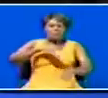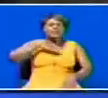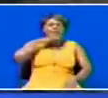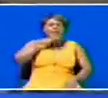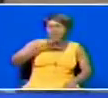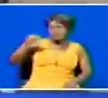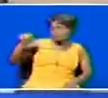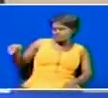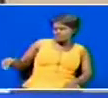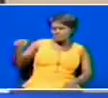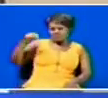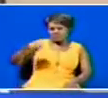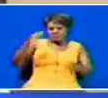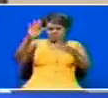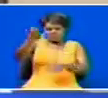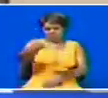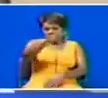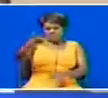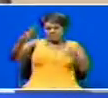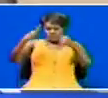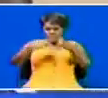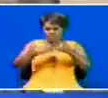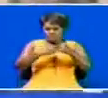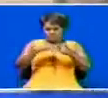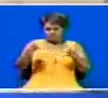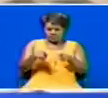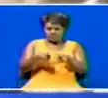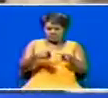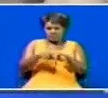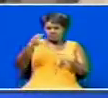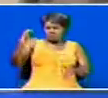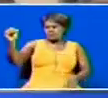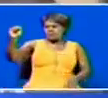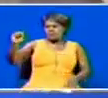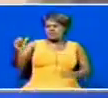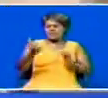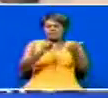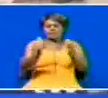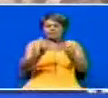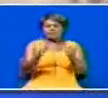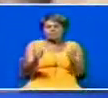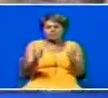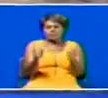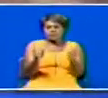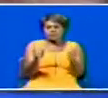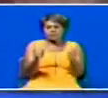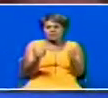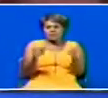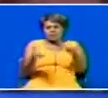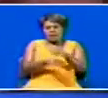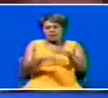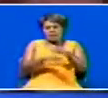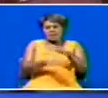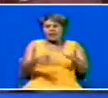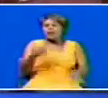leo. Katika bunge la nane alikuwa mbunge na vile vile waziri wa michezo na turathi za kitaifa chini ya utawala wa